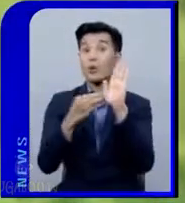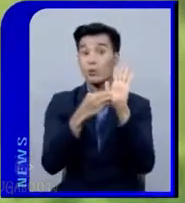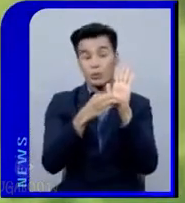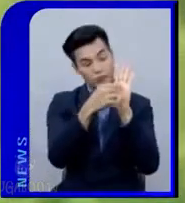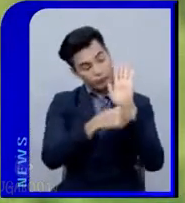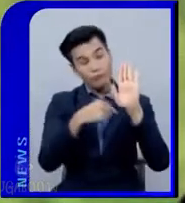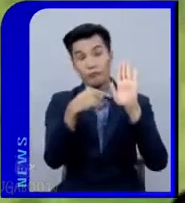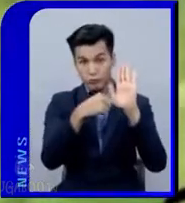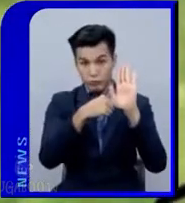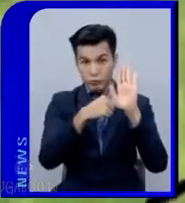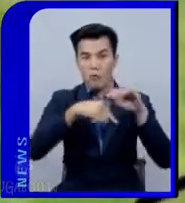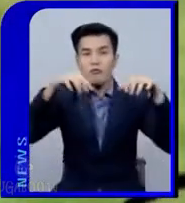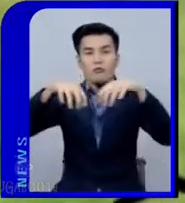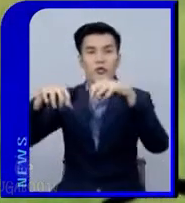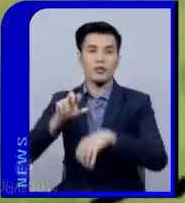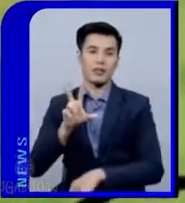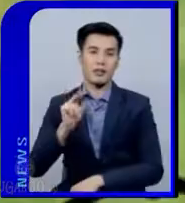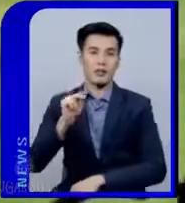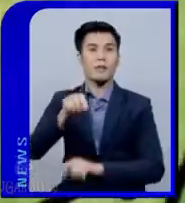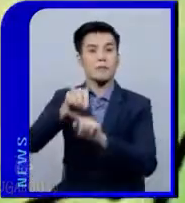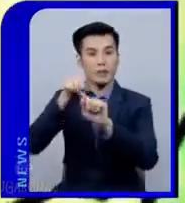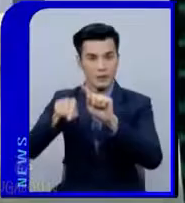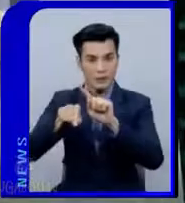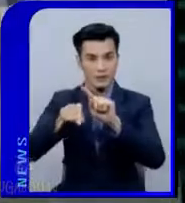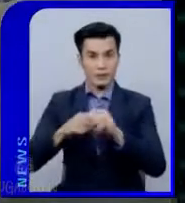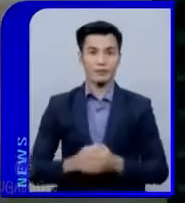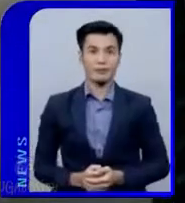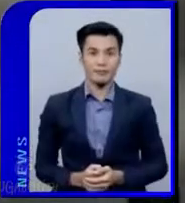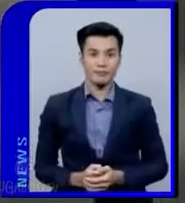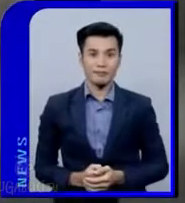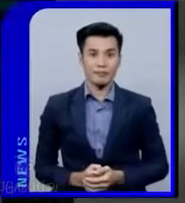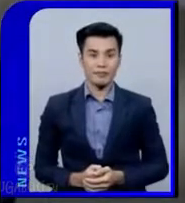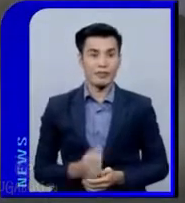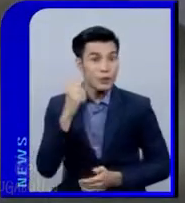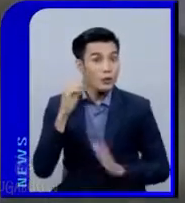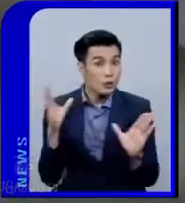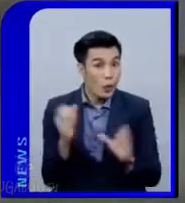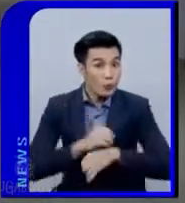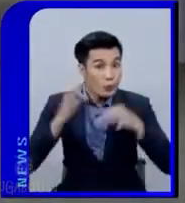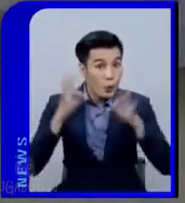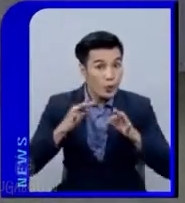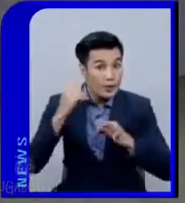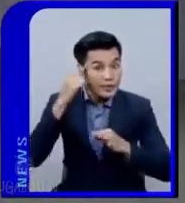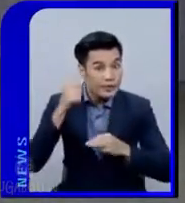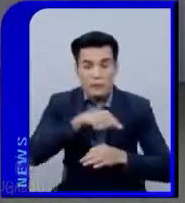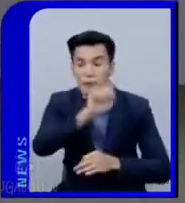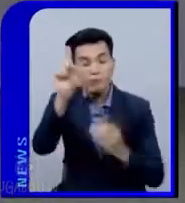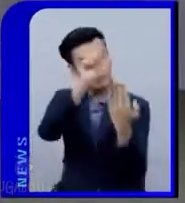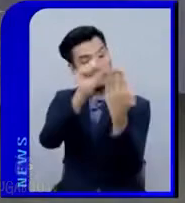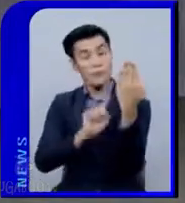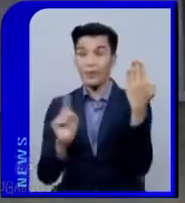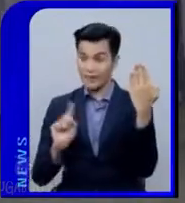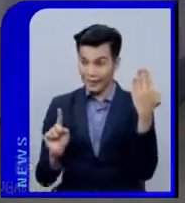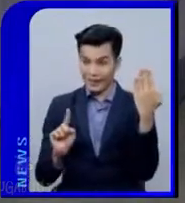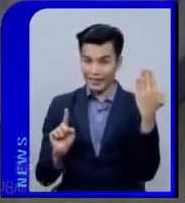ครและปริมณฑลเจอฝนกันได้ 30% ของพื้นที่ค่ะแล้วตกลงตัดสินใจได้หรือยังคะว่าจะเริ่มไปภาคไหนก่อนดีอ่ะ